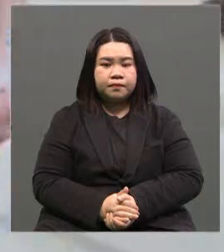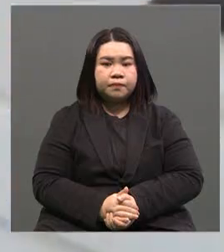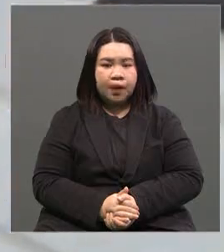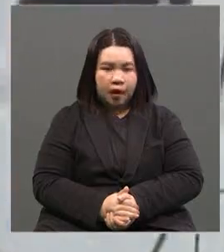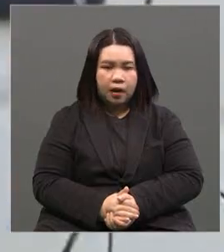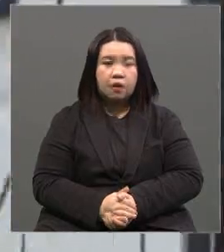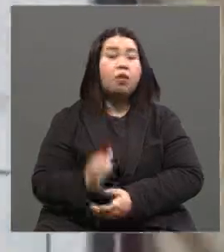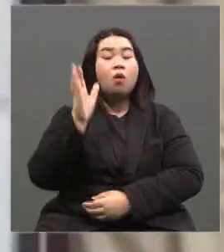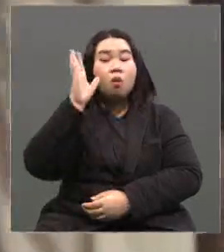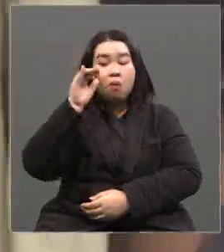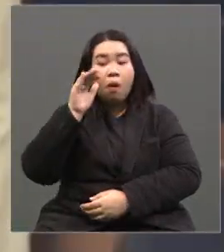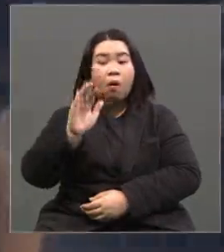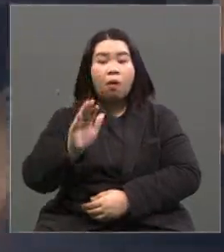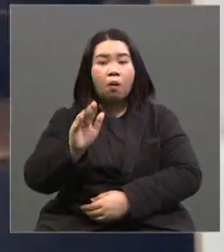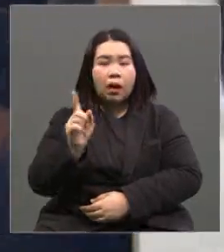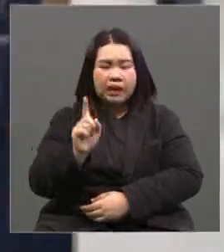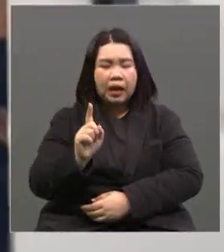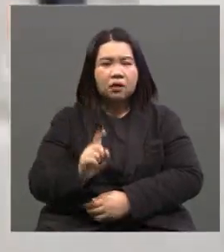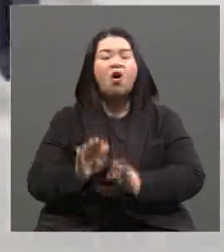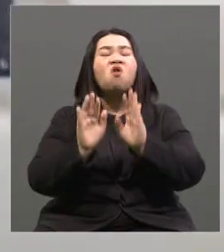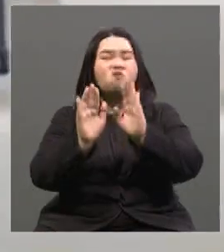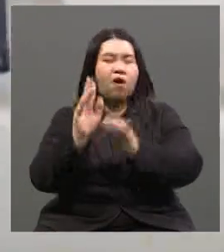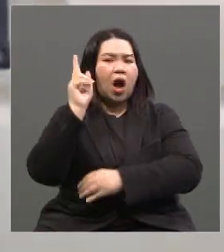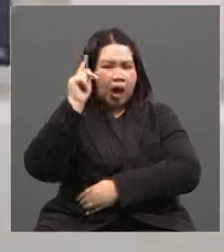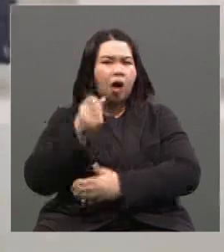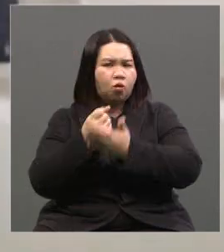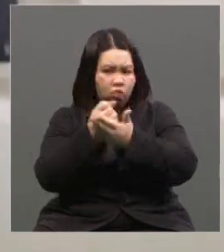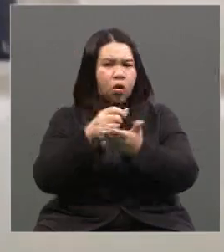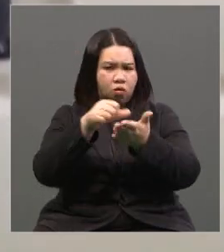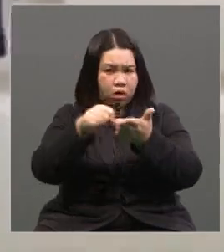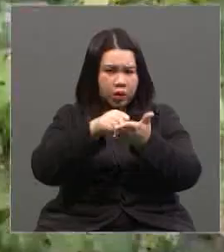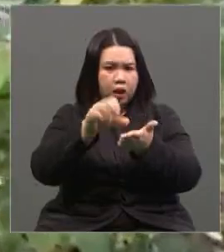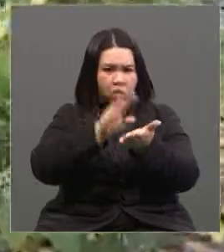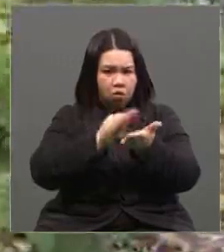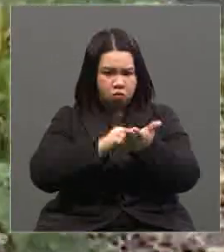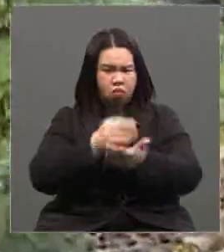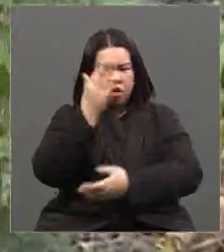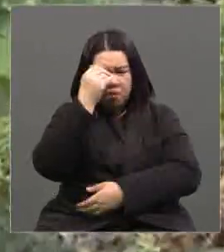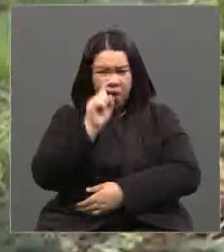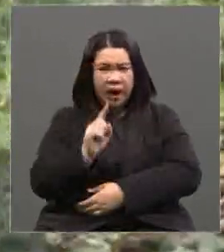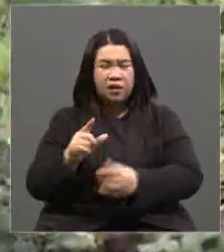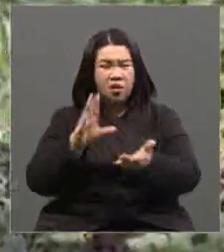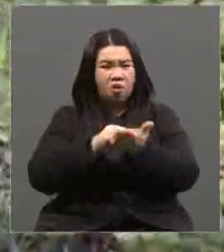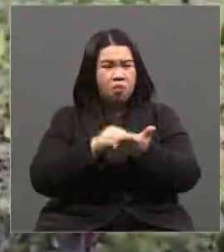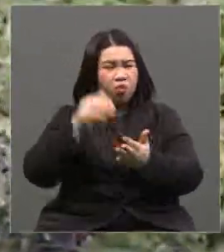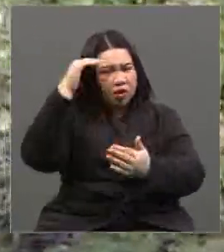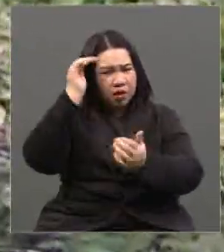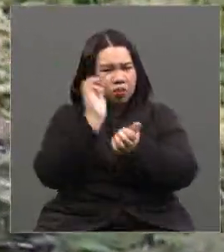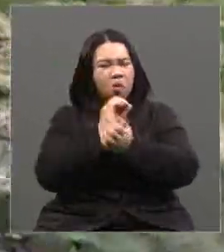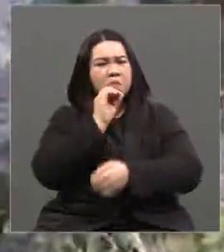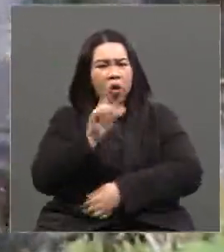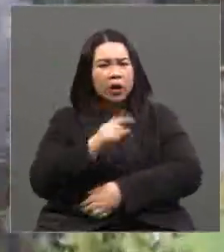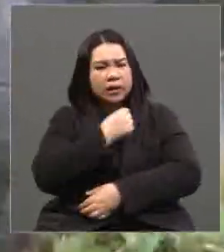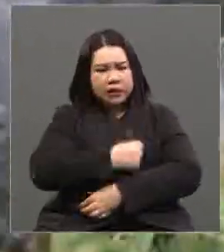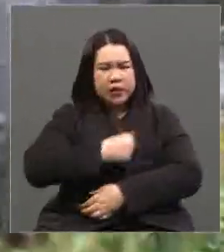สิ่งที่คุณพ่อของผู้เสียชีวิตเนี่ยนะครับยังฝากสื่อนะให้ช่วยแก้ไขข้อมูลข่าวด้วยหลังจากทราบข้อมูลจริงของตำรวจแล้วตอนนี้ก็